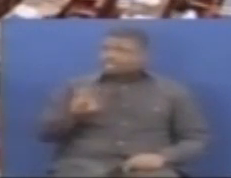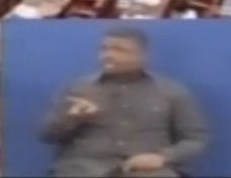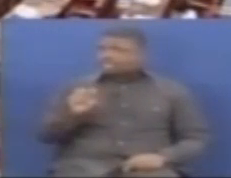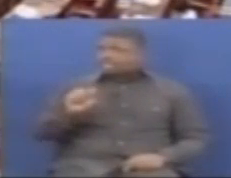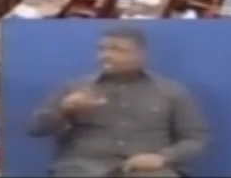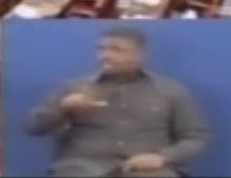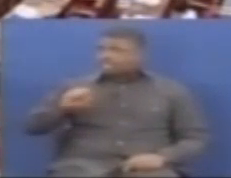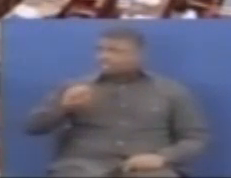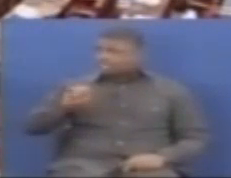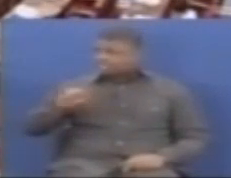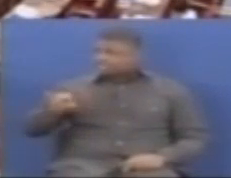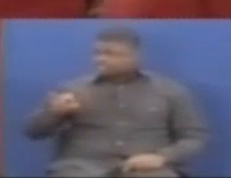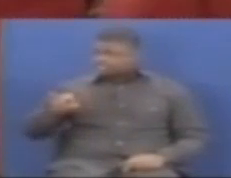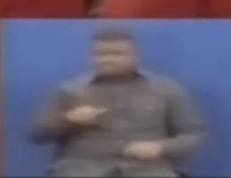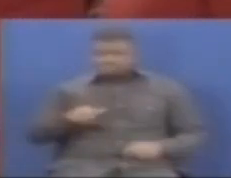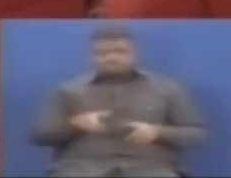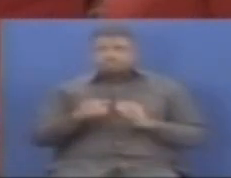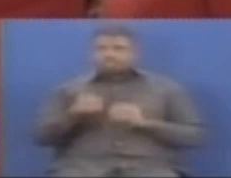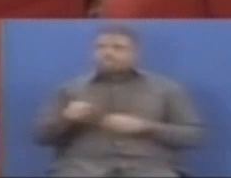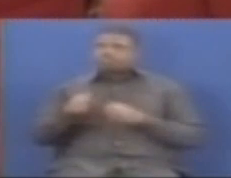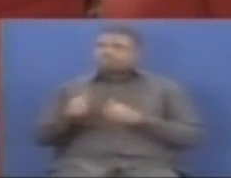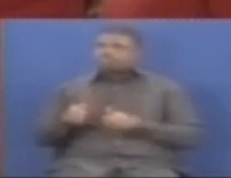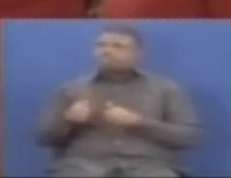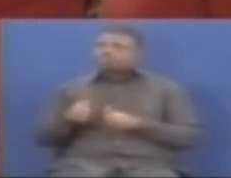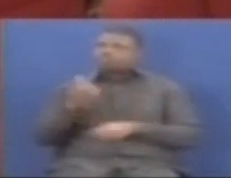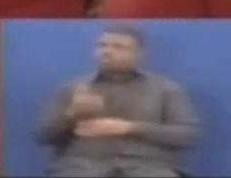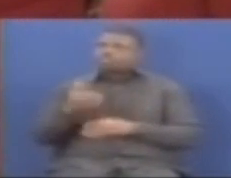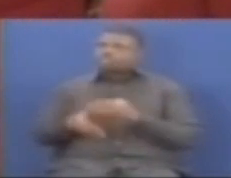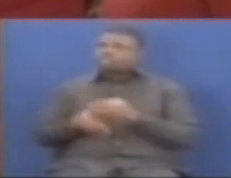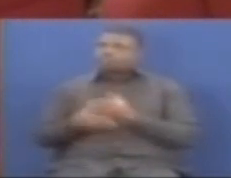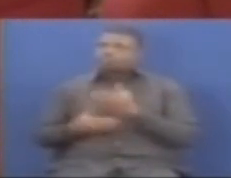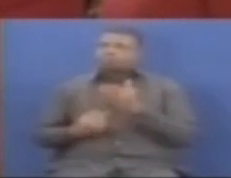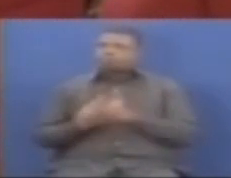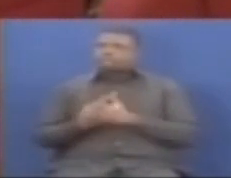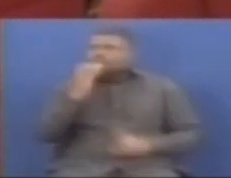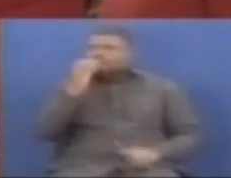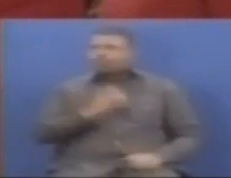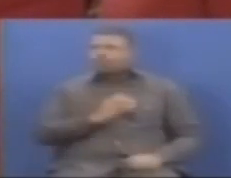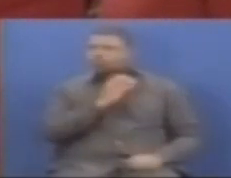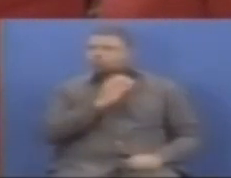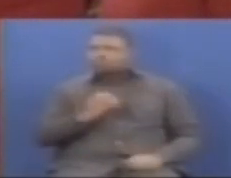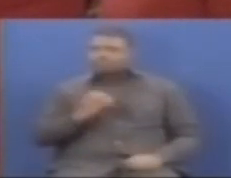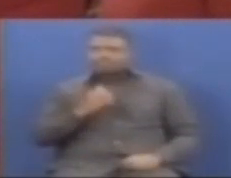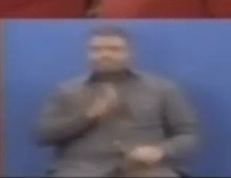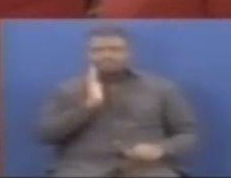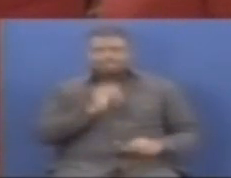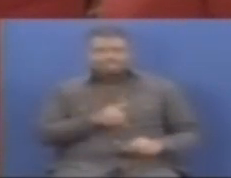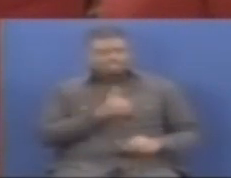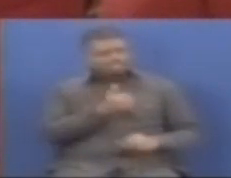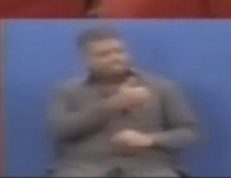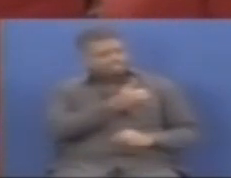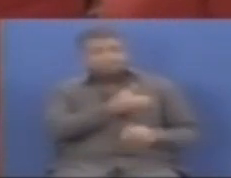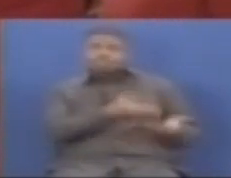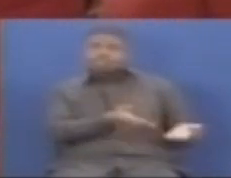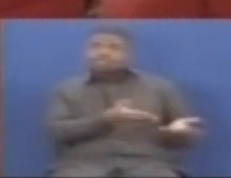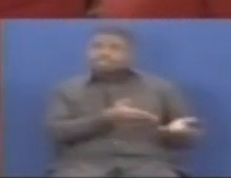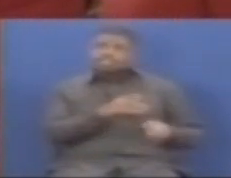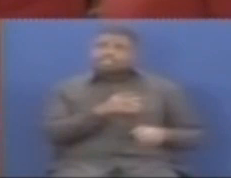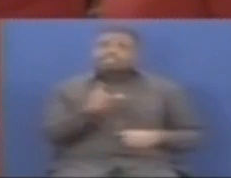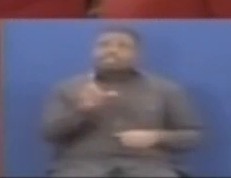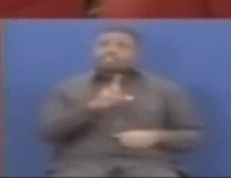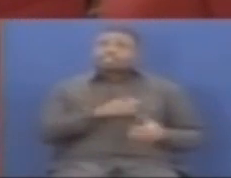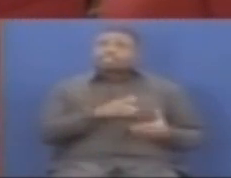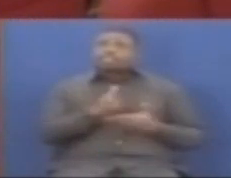usanifu umefanyika wa barabara hii, hii bypass hii kutoka Karatu kupita eneo la Mangola kwenda